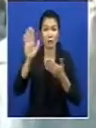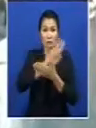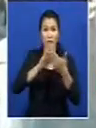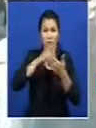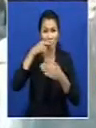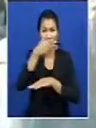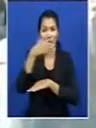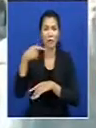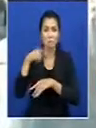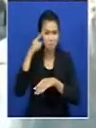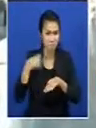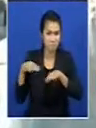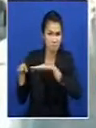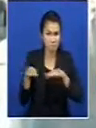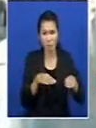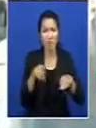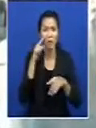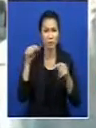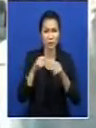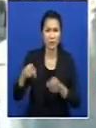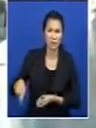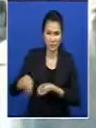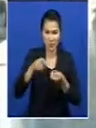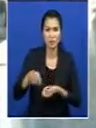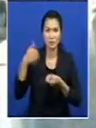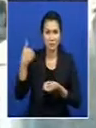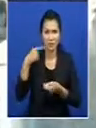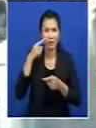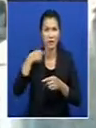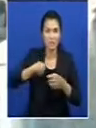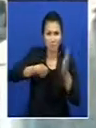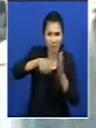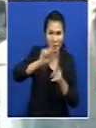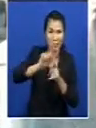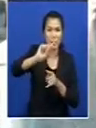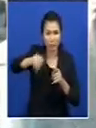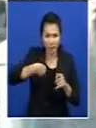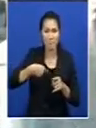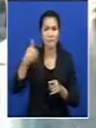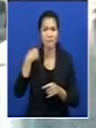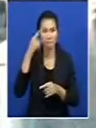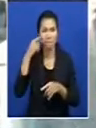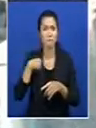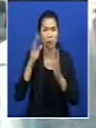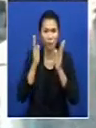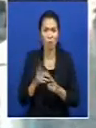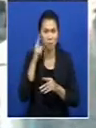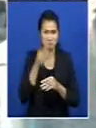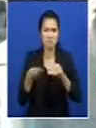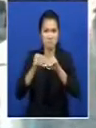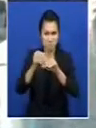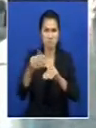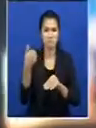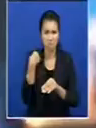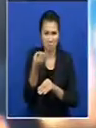าตรการไว้รองรับการเดินทางของประชาชนในช่วงเทศกาลสงกรานต์ทั้งขาไปและขากลับที่คาดว่าจะมีการเดินทางเป็นจำนวนม